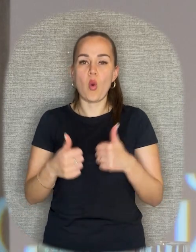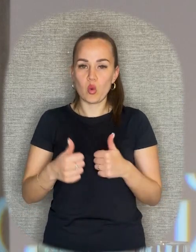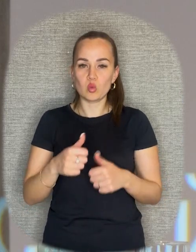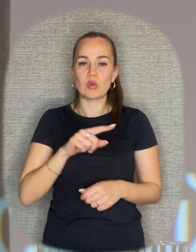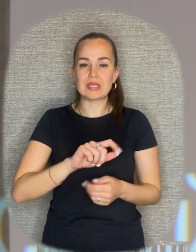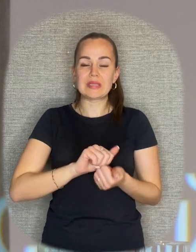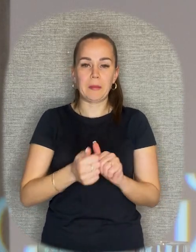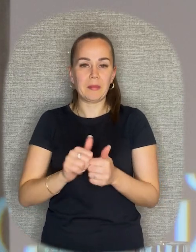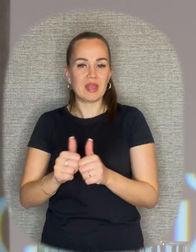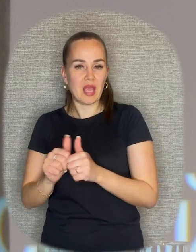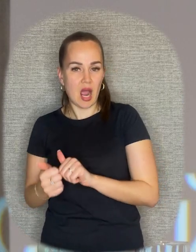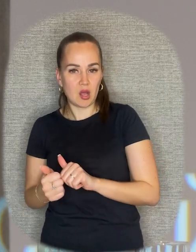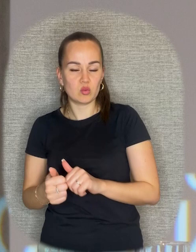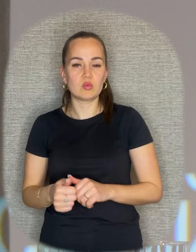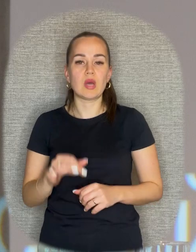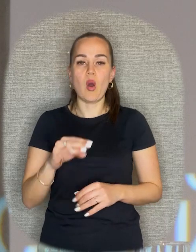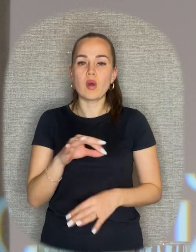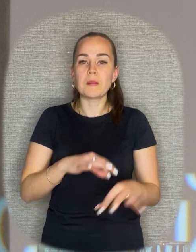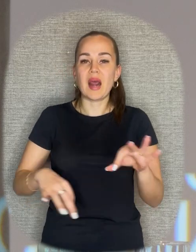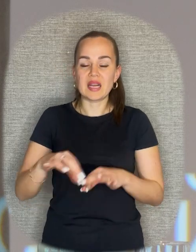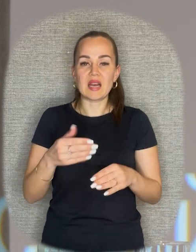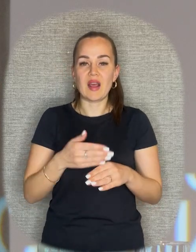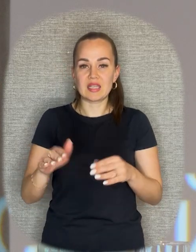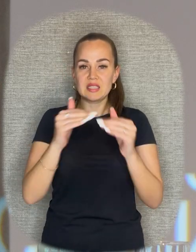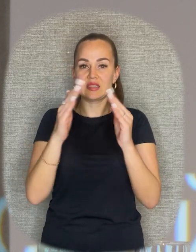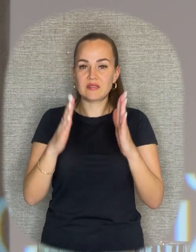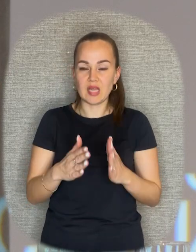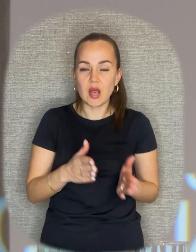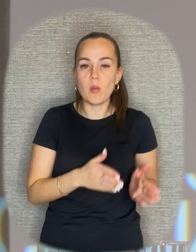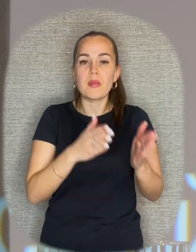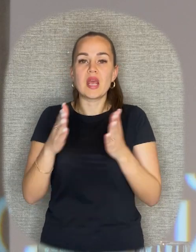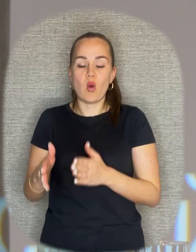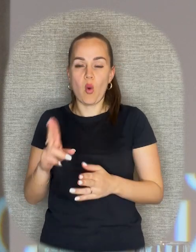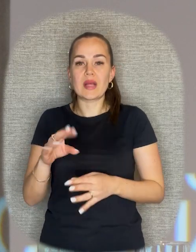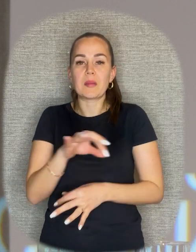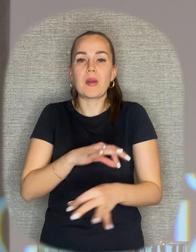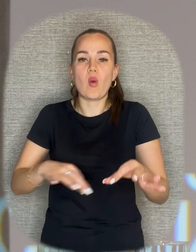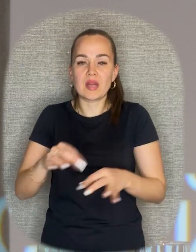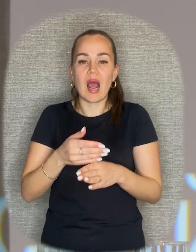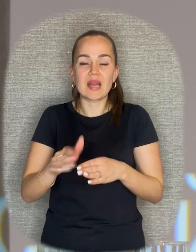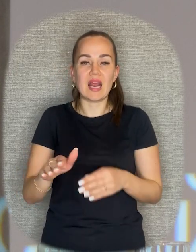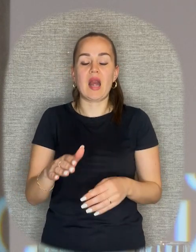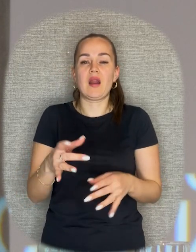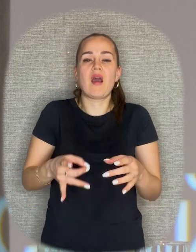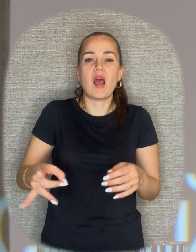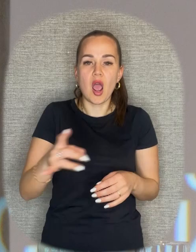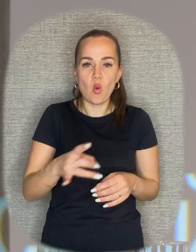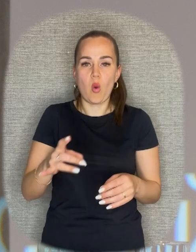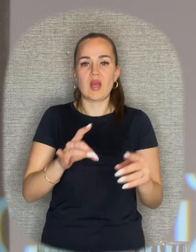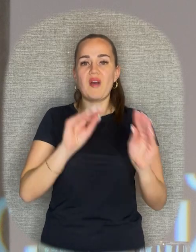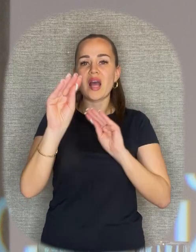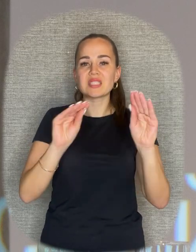уже этих примерах ми что со временем характер архитектурных конкурсов меняется и от